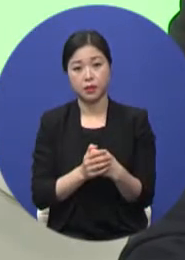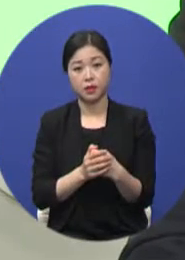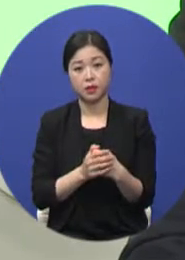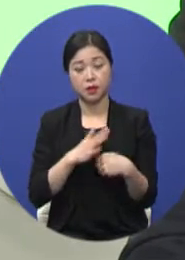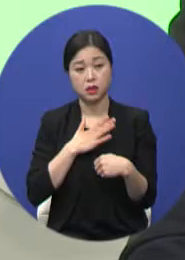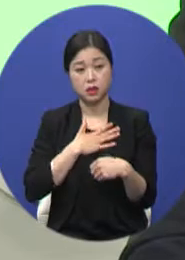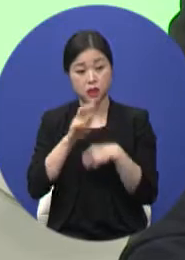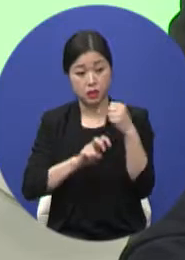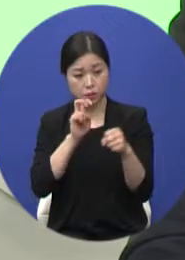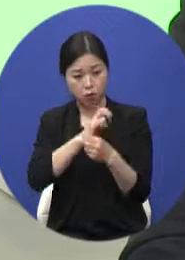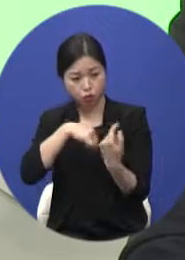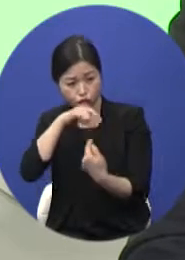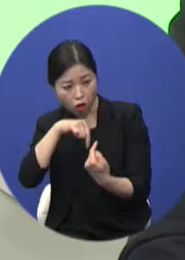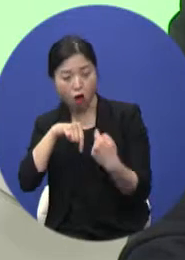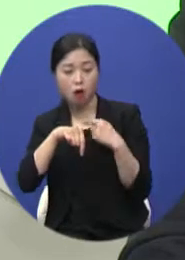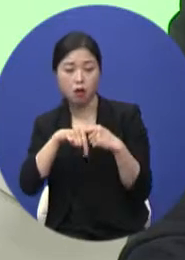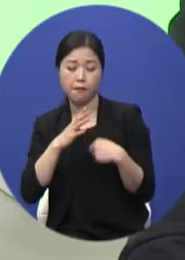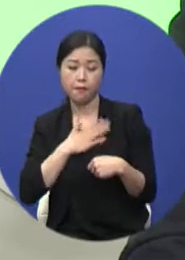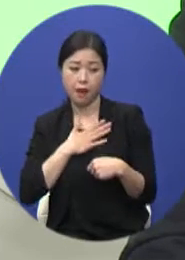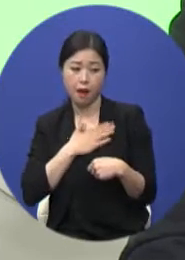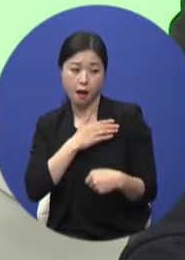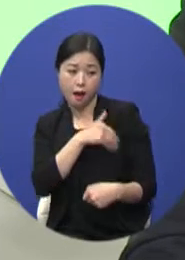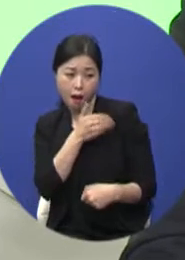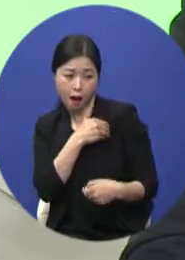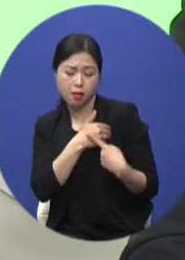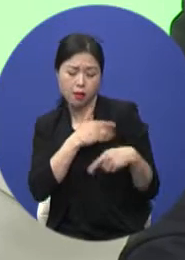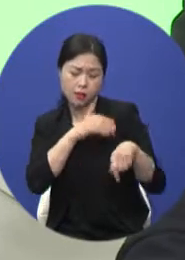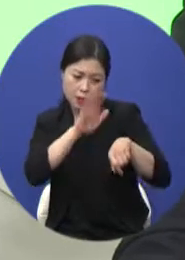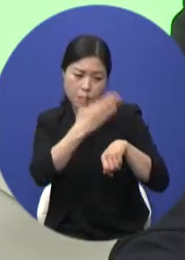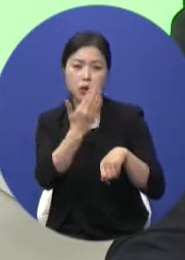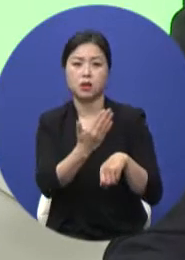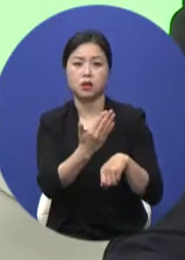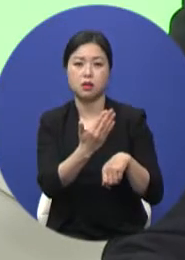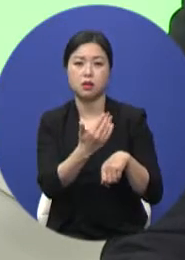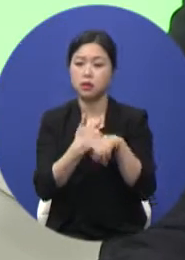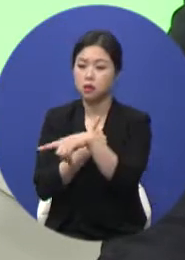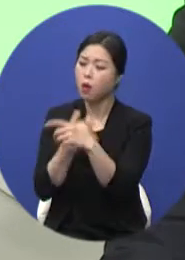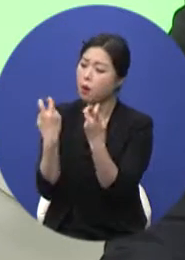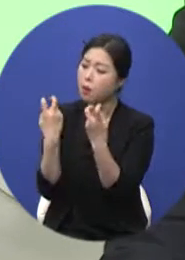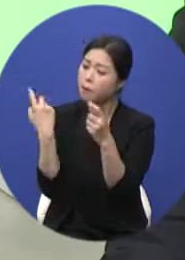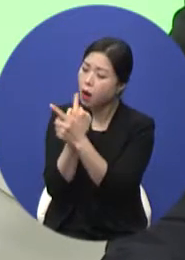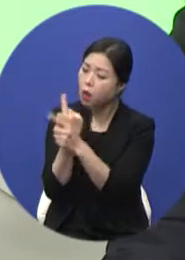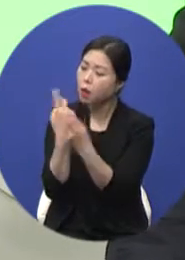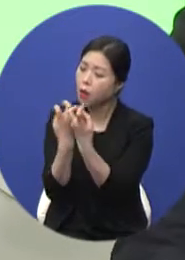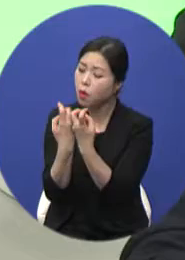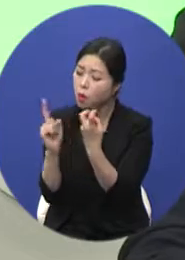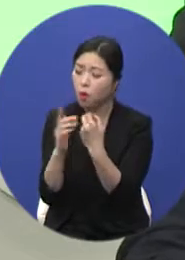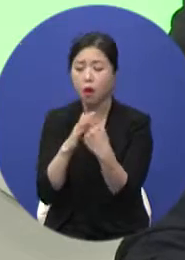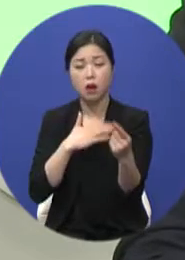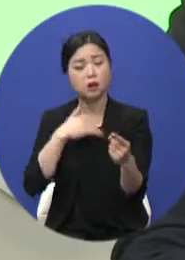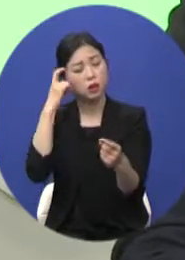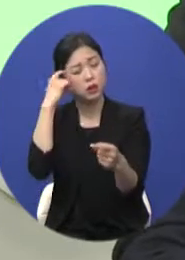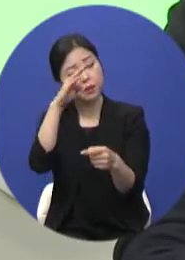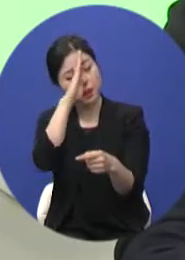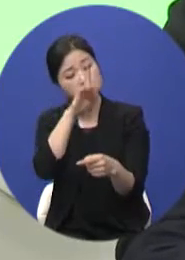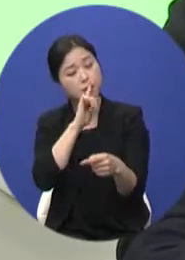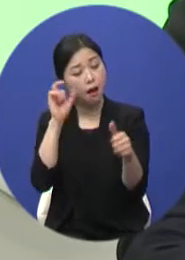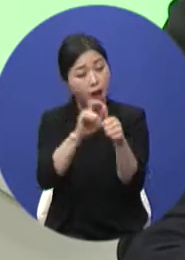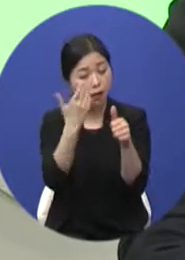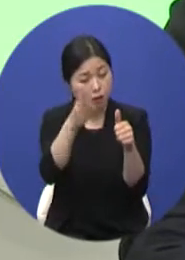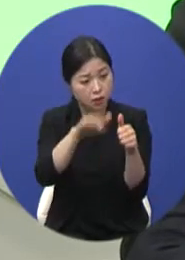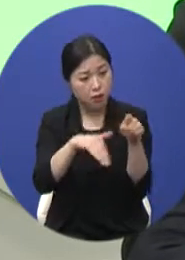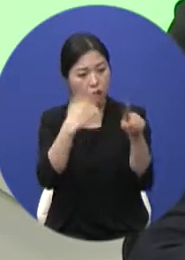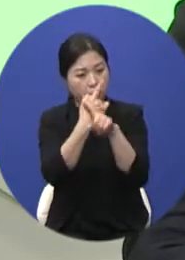뭐 20년 하면서 나 외도했어, 외도해서 잘못했어, 이걸 어떻게 치료할까요? 내가 정신병이라고 얘기했지만 치료할까요? 하고 오신 분들은